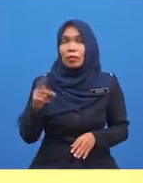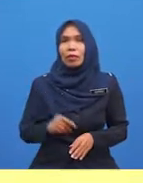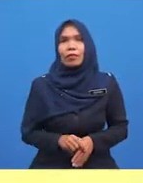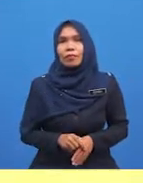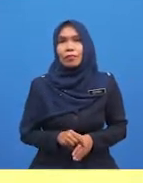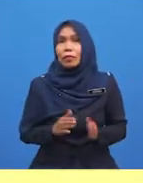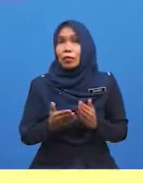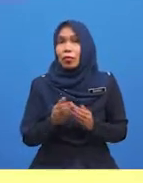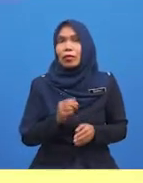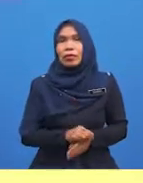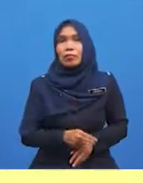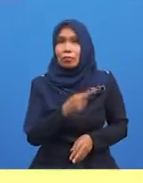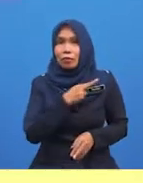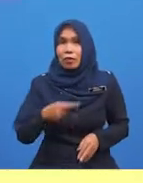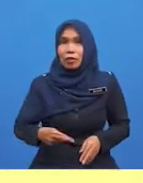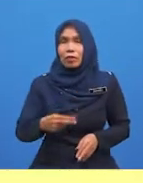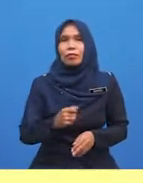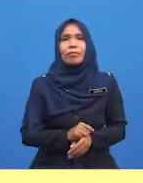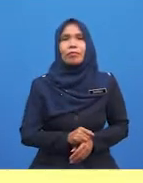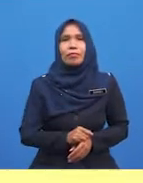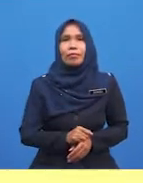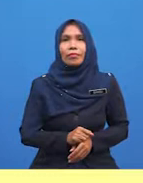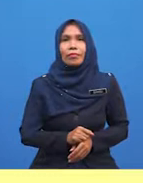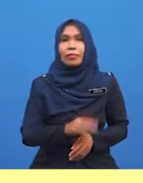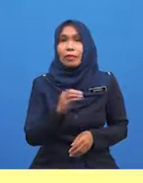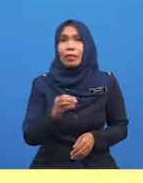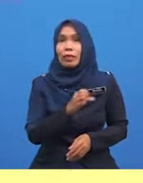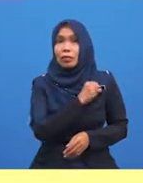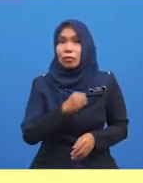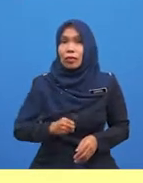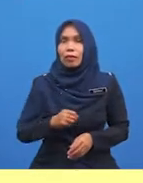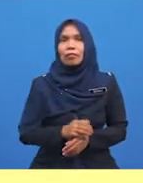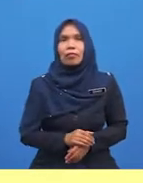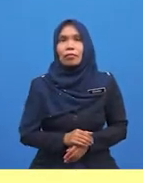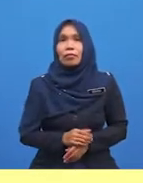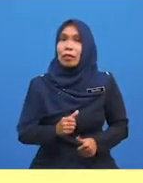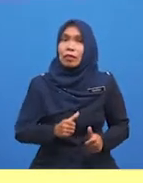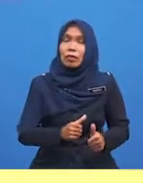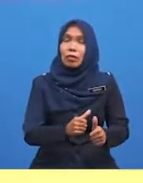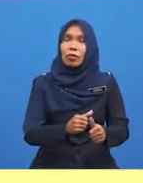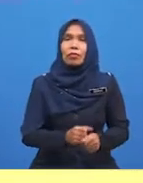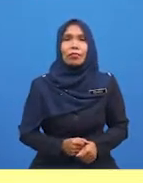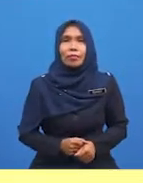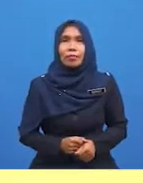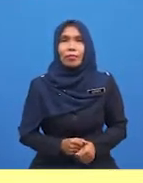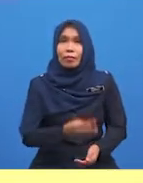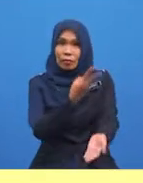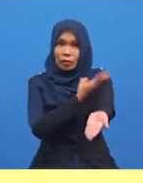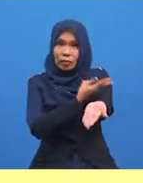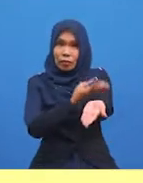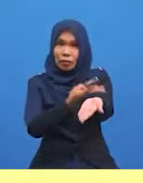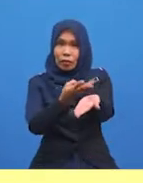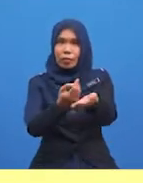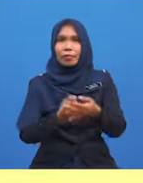sultan, waris tahta, kerajaan berdasarkan keturunan. Contoh negara yang mengamalkan